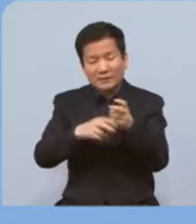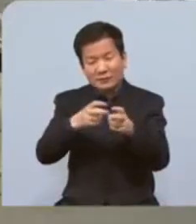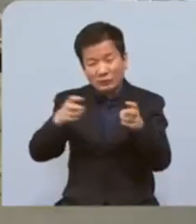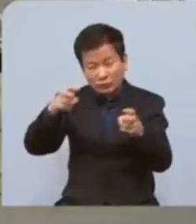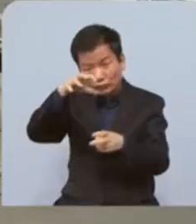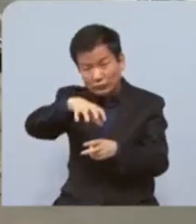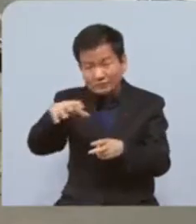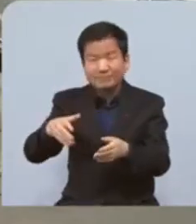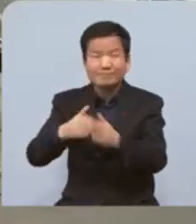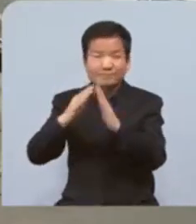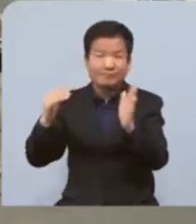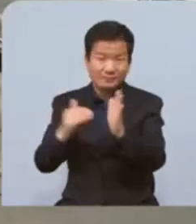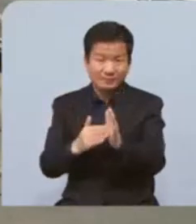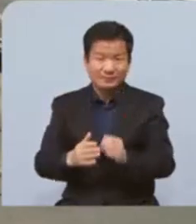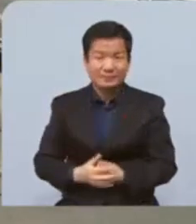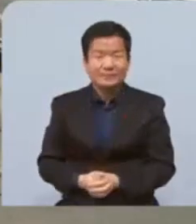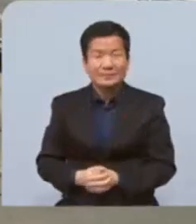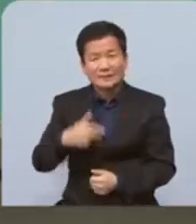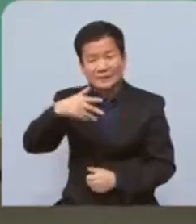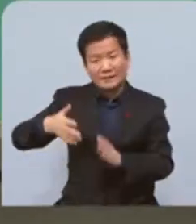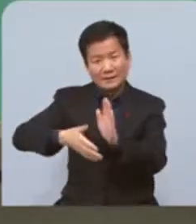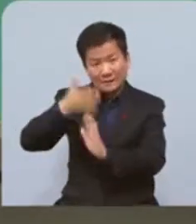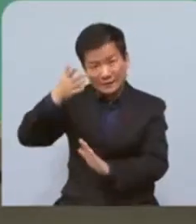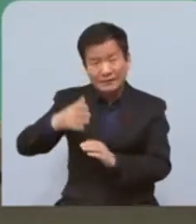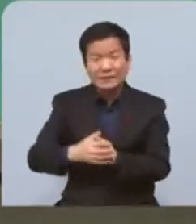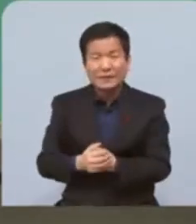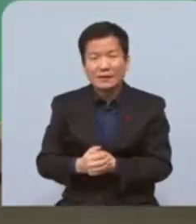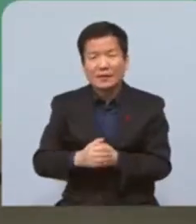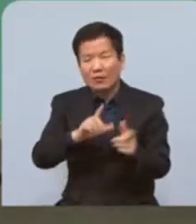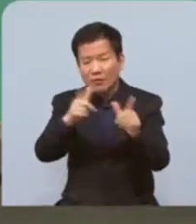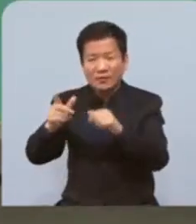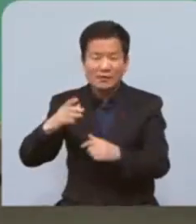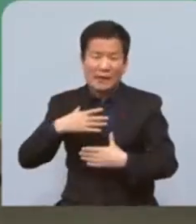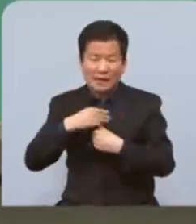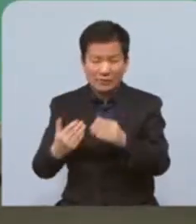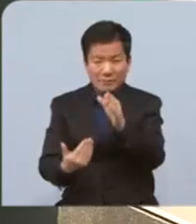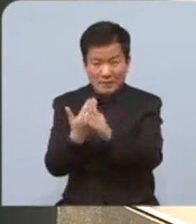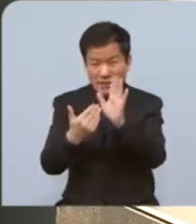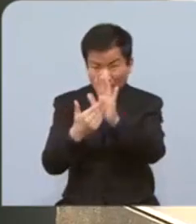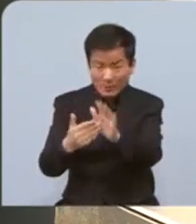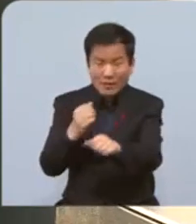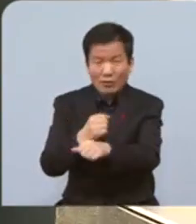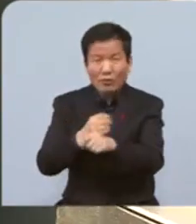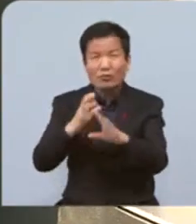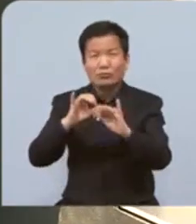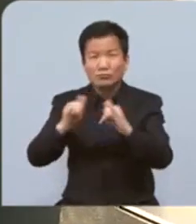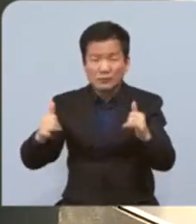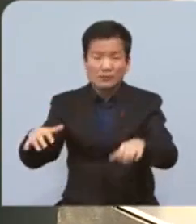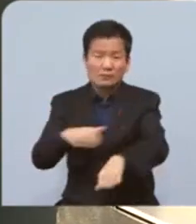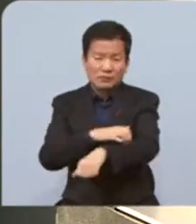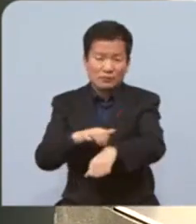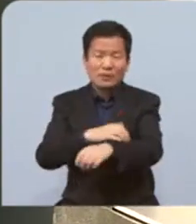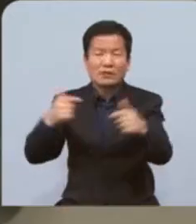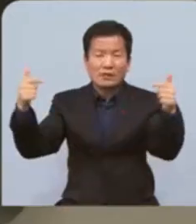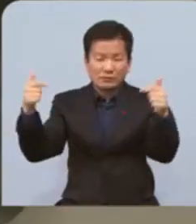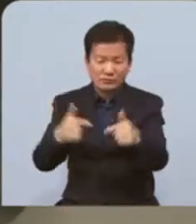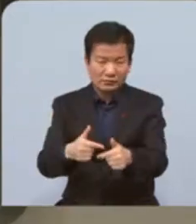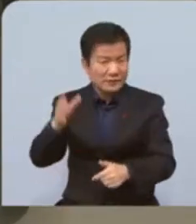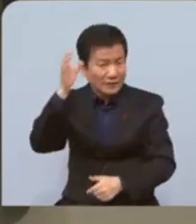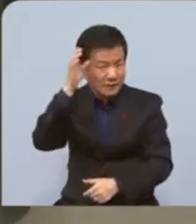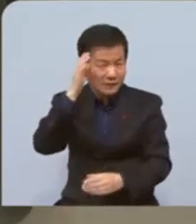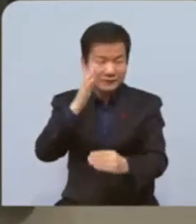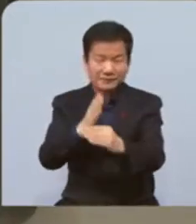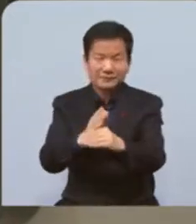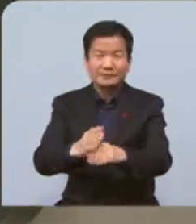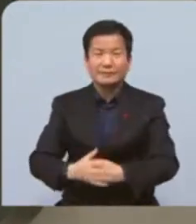등이 설치됐습니다. 제천시는 이를 통해 각종 안전사고를 막고 주민 불편도 해소될 것으로 기대하고